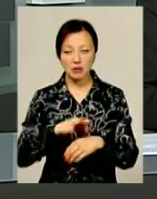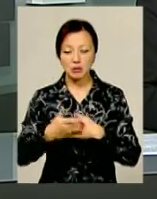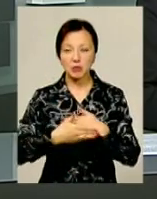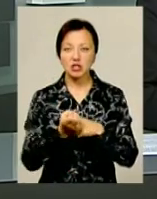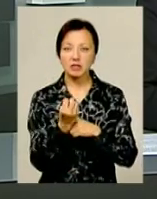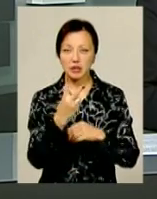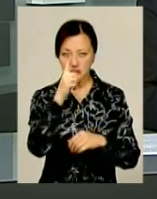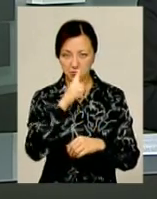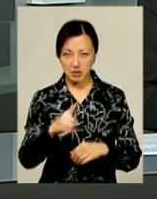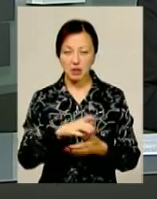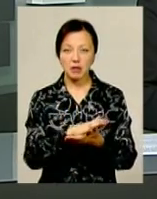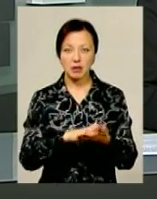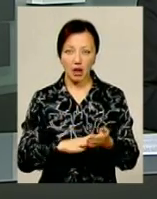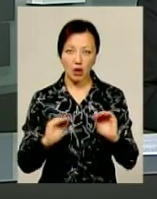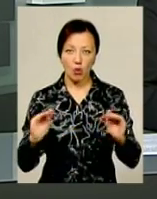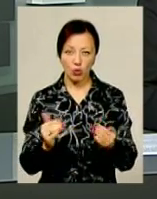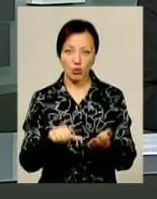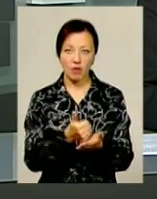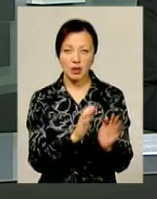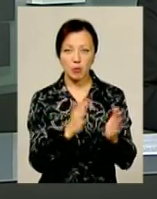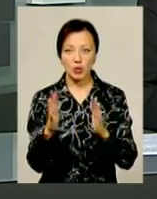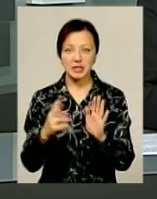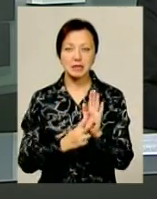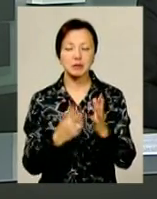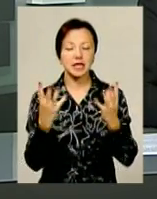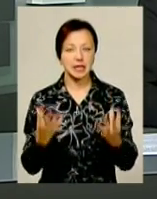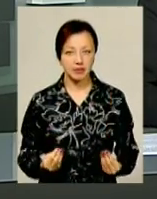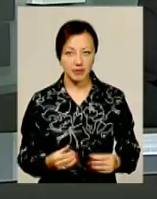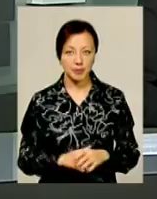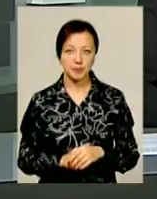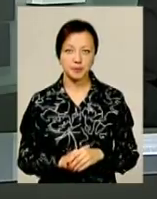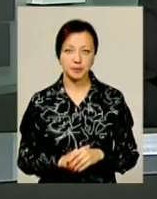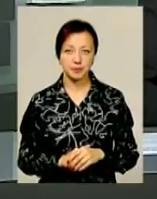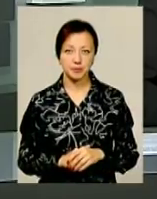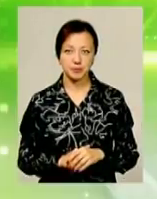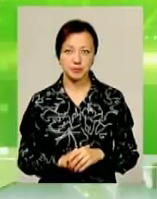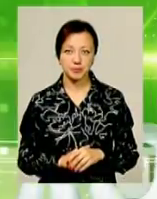12 місяців. Далі коротко про головні події 7 інформаційних днів.